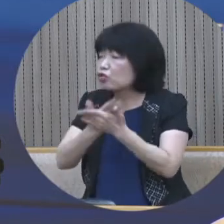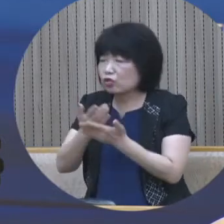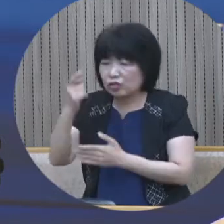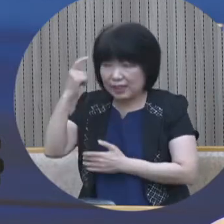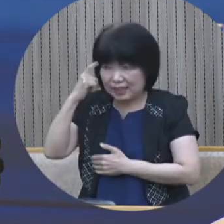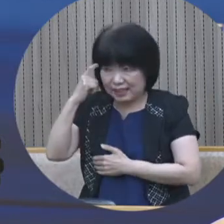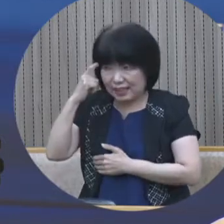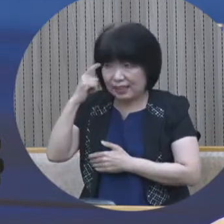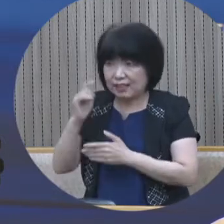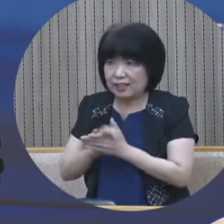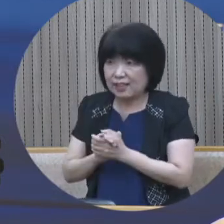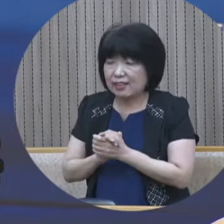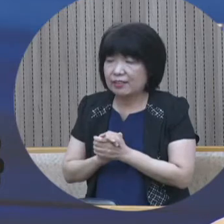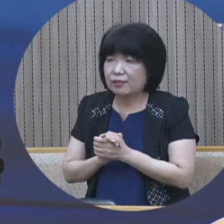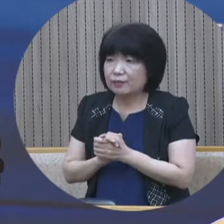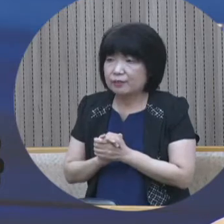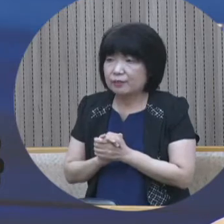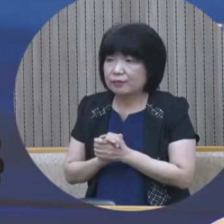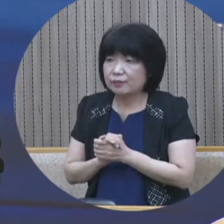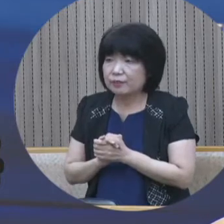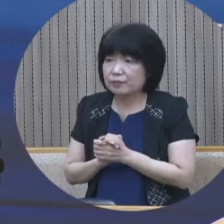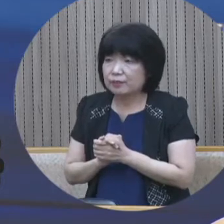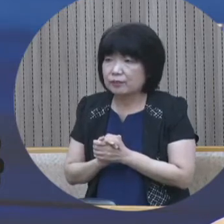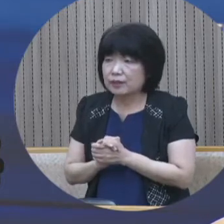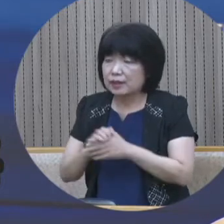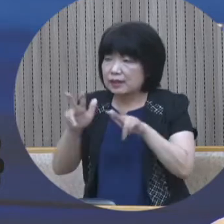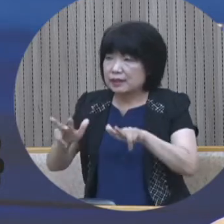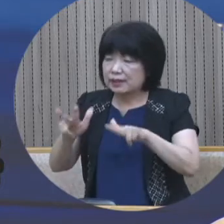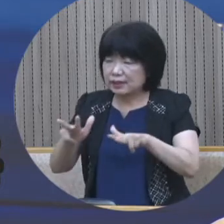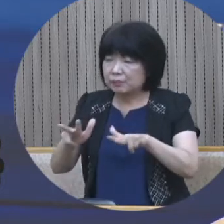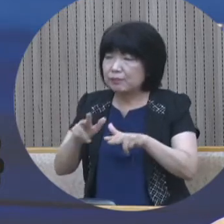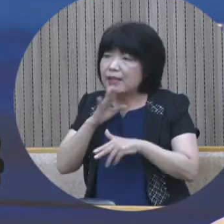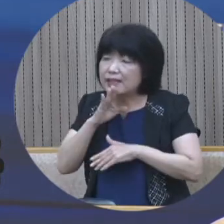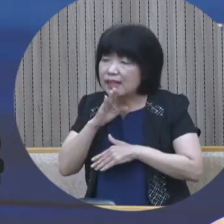여깁니다. 중요해요. 현실적이냐